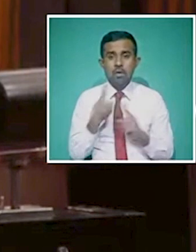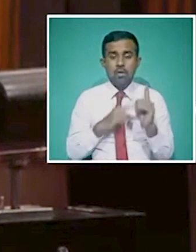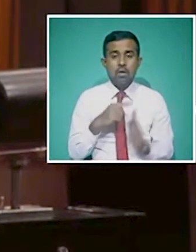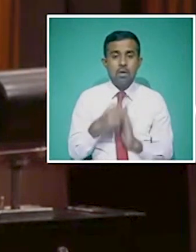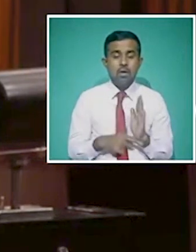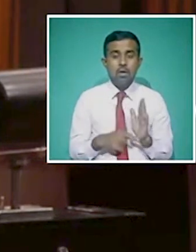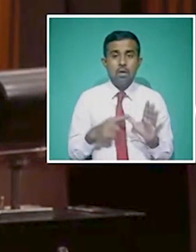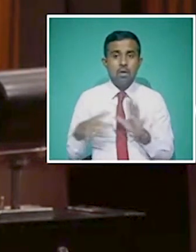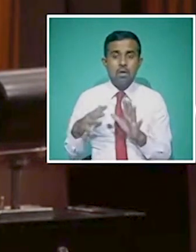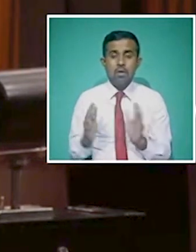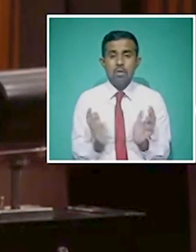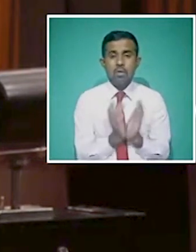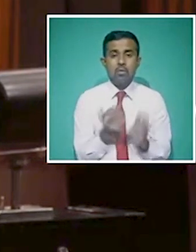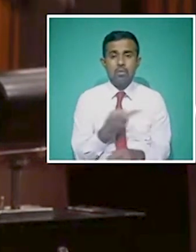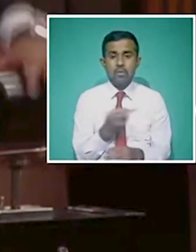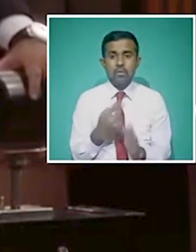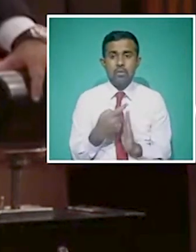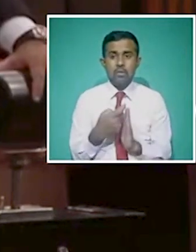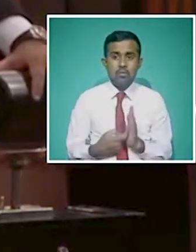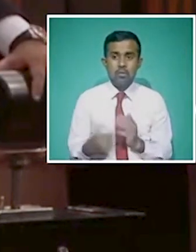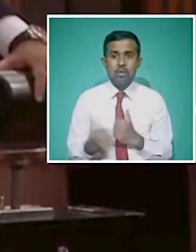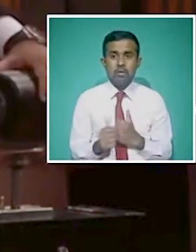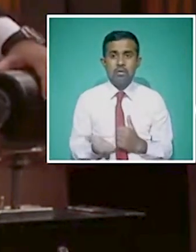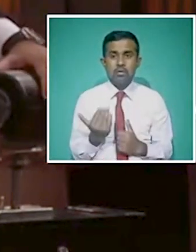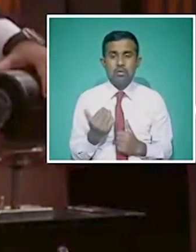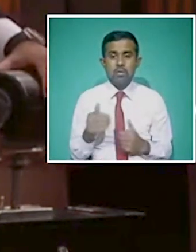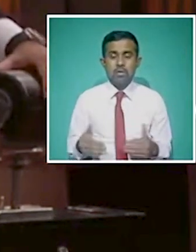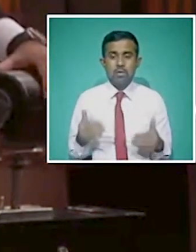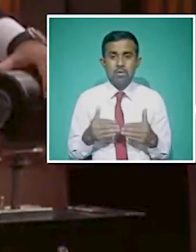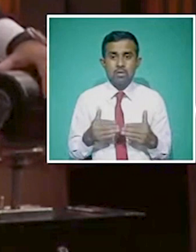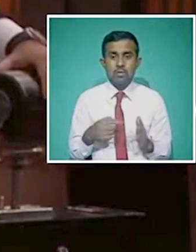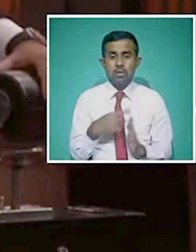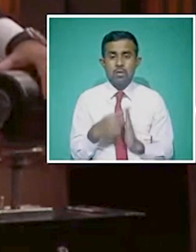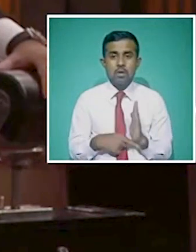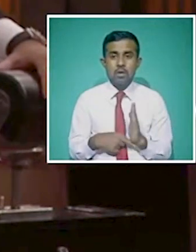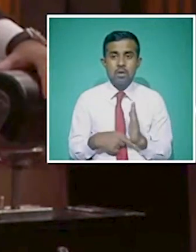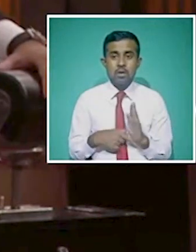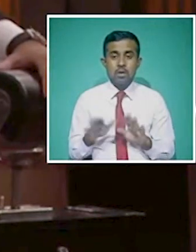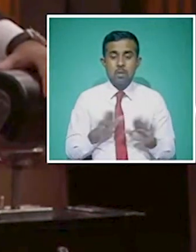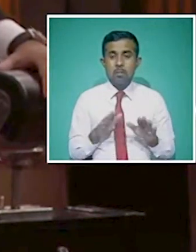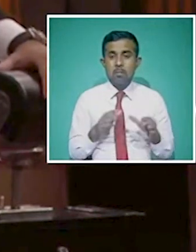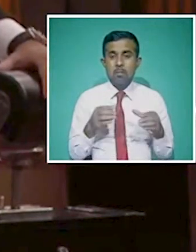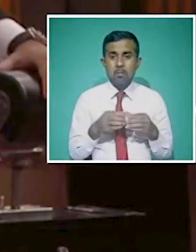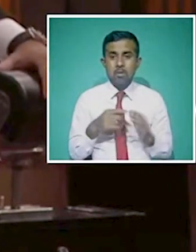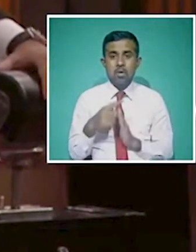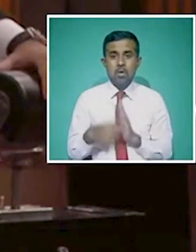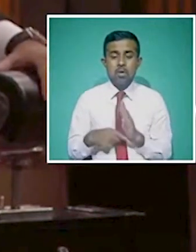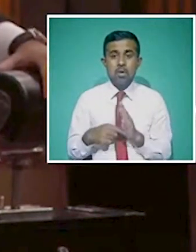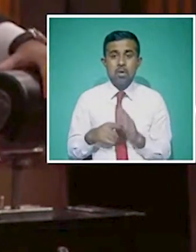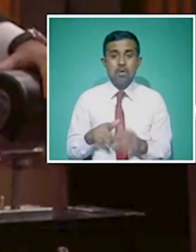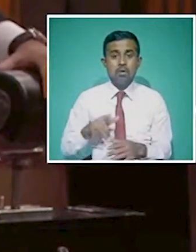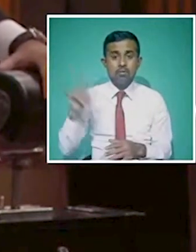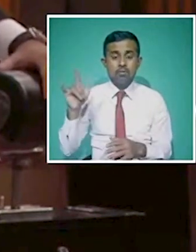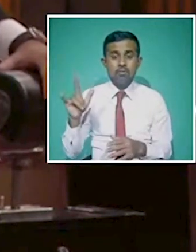ෆොරෙස්ට් වයිල්ඩ් ලයිෆ් කියන මේ දෙකටම ජාතික ප්‍රතිපත්තියක් හදන්න ඕනේ. දැන් අද වෙද්දී අපි දන්නවා ශ්‍රී ලංකා ඇඩ්මිනිස්ට්‍රේටිව් සර්විසස්, ශ්‍රී ලංකා ෆොරින්